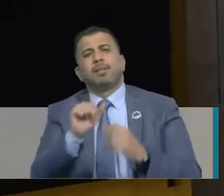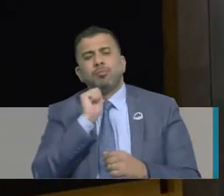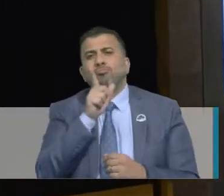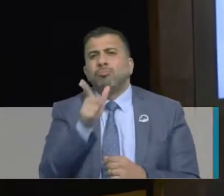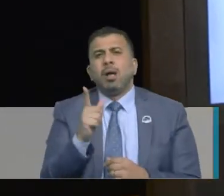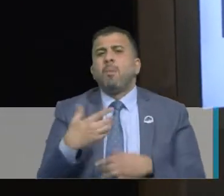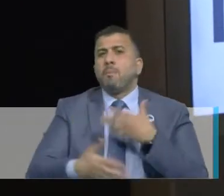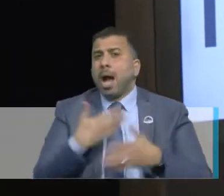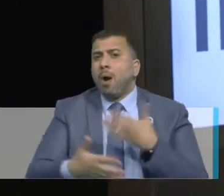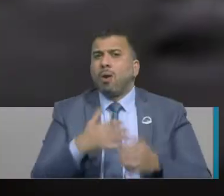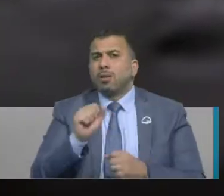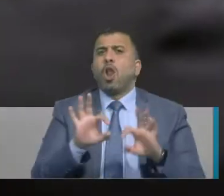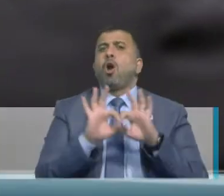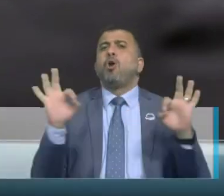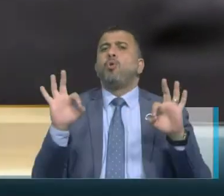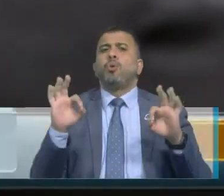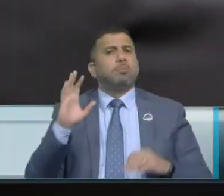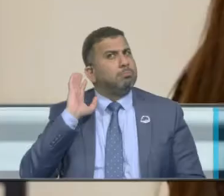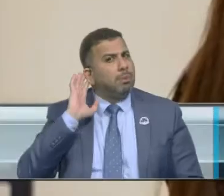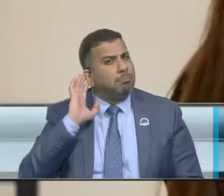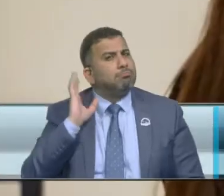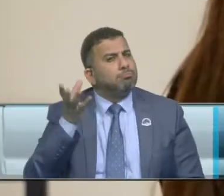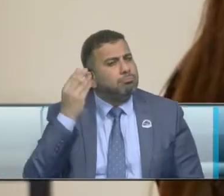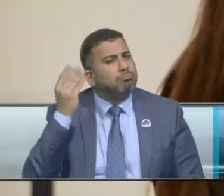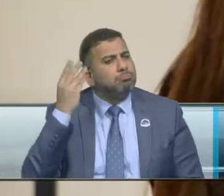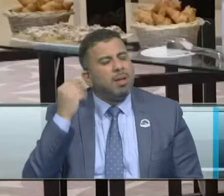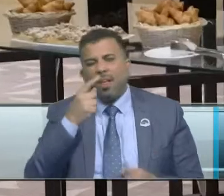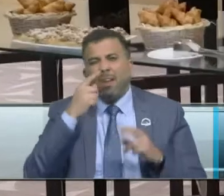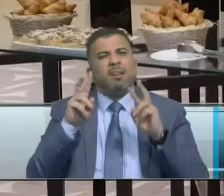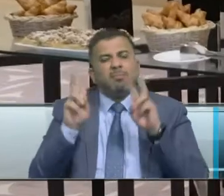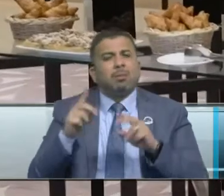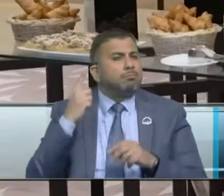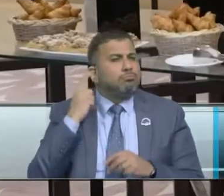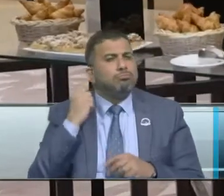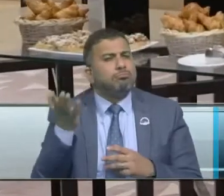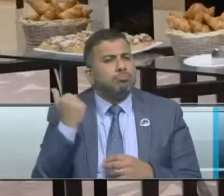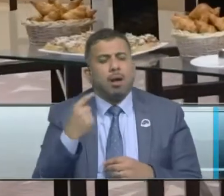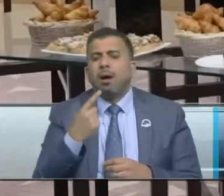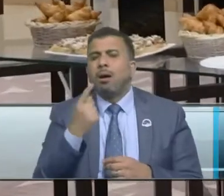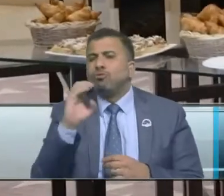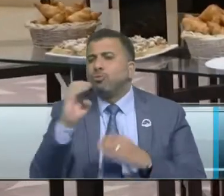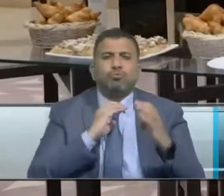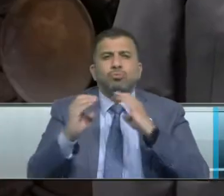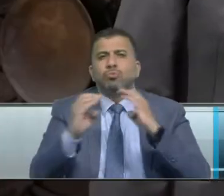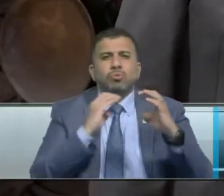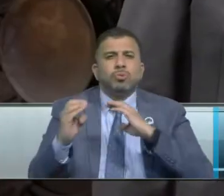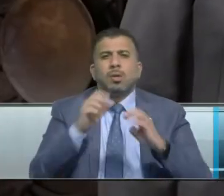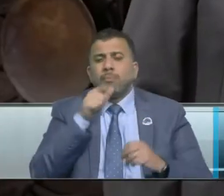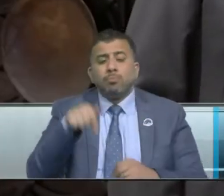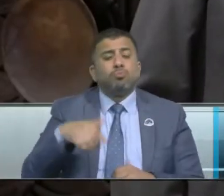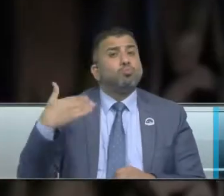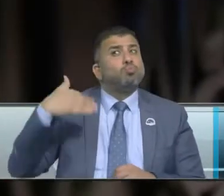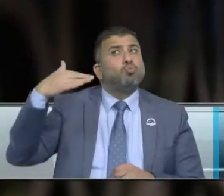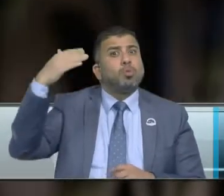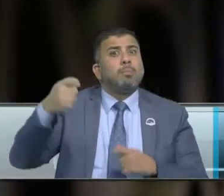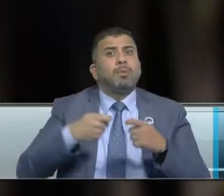بها ومحاولة وضع الحلول لها والاستماع في الوقت نفسه إلى آرائهم حول واقع ومستقبل